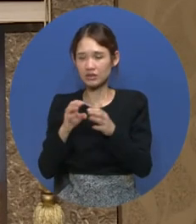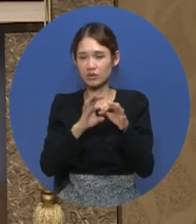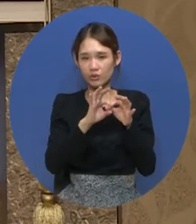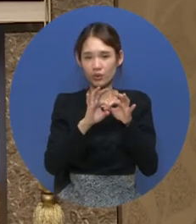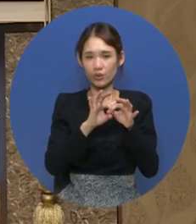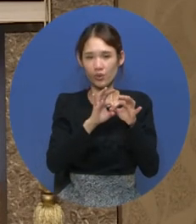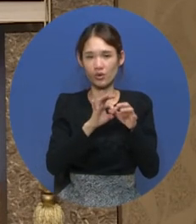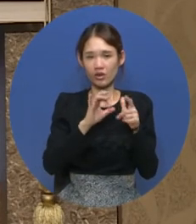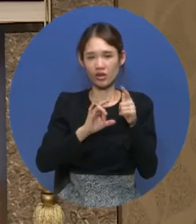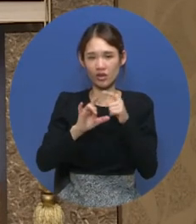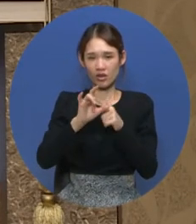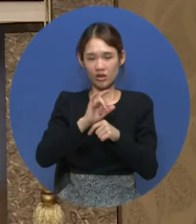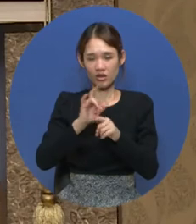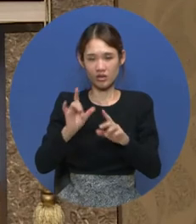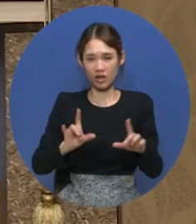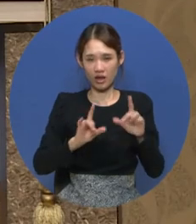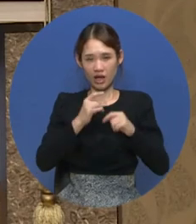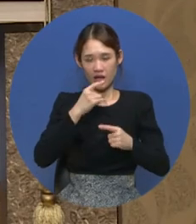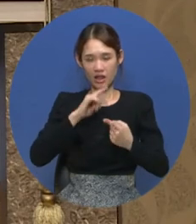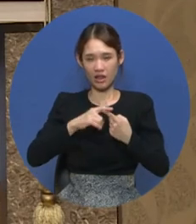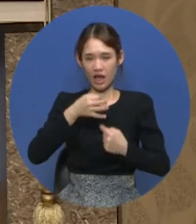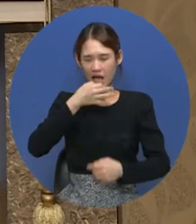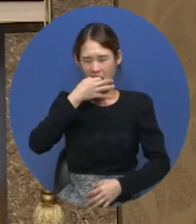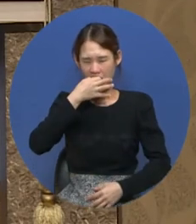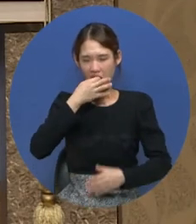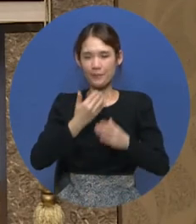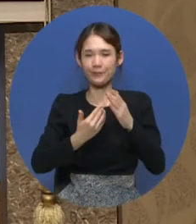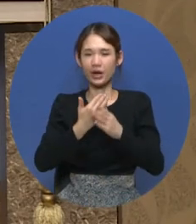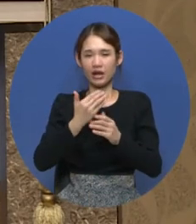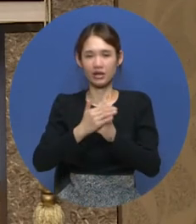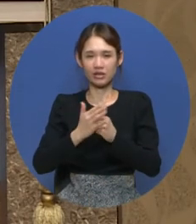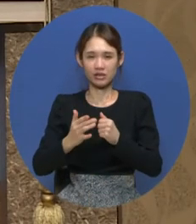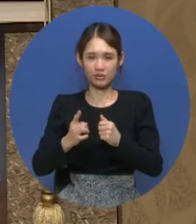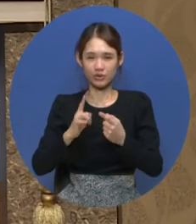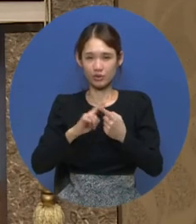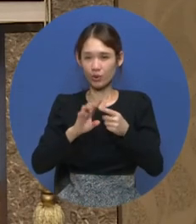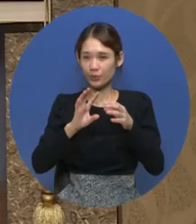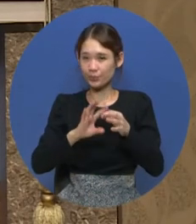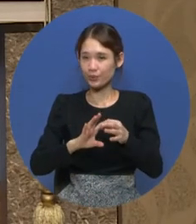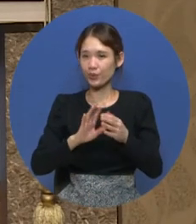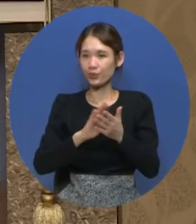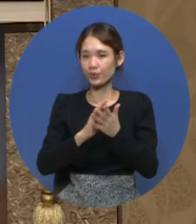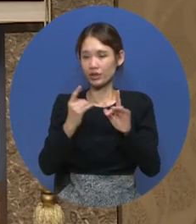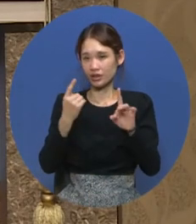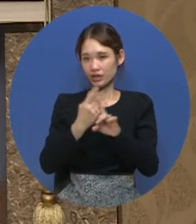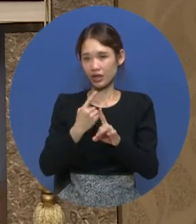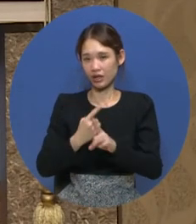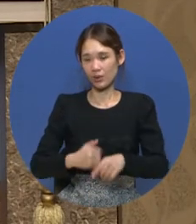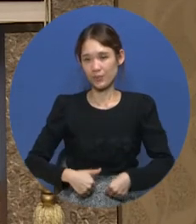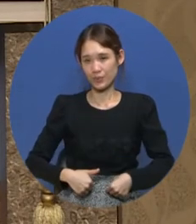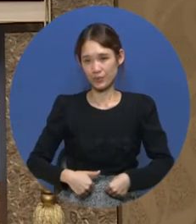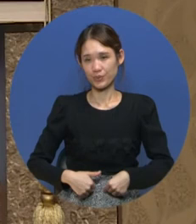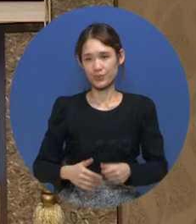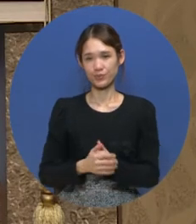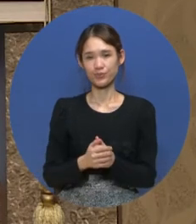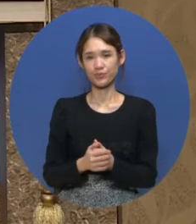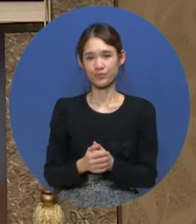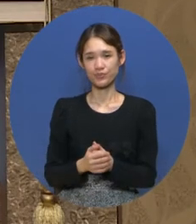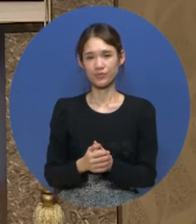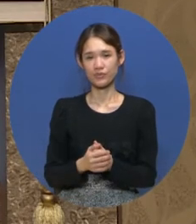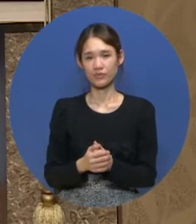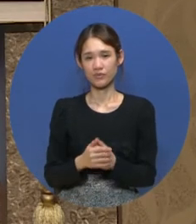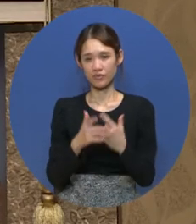하면 좀더 그분들이 삶에 대한 욕구가 생기기 때문에 그런 부분들을 우리가 여러 개선 사업으로 잡고 있고 또한 어